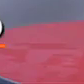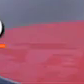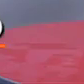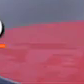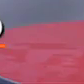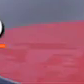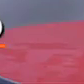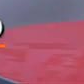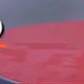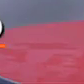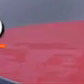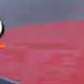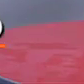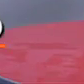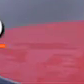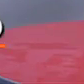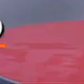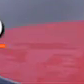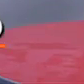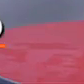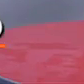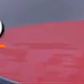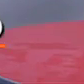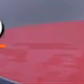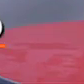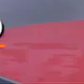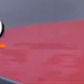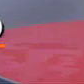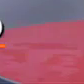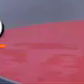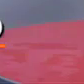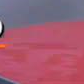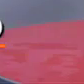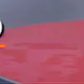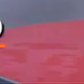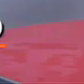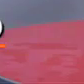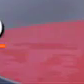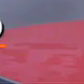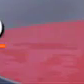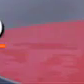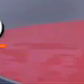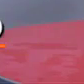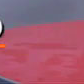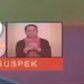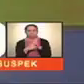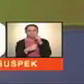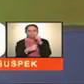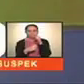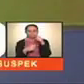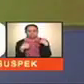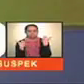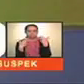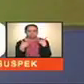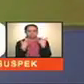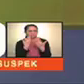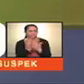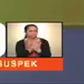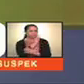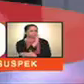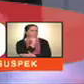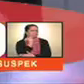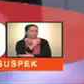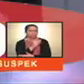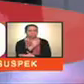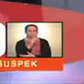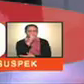sa barangay ng Morning Breeze, nandoon kayong dalawa, halos araw-araw. Natuto yung anak ko, umino, magsigarilyo. Magandang tanghali po, ma'am.